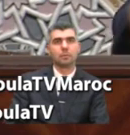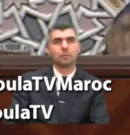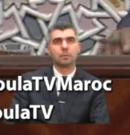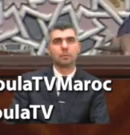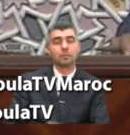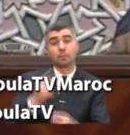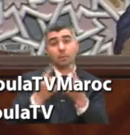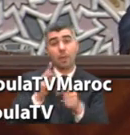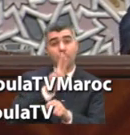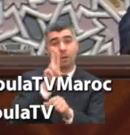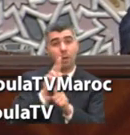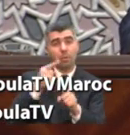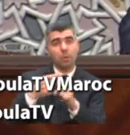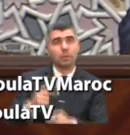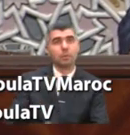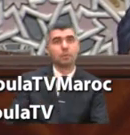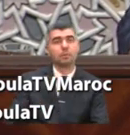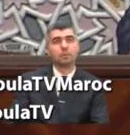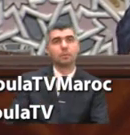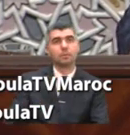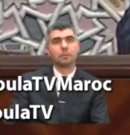هل من تعقيب إضافي؟